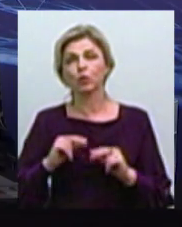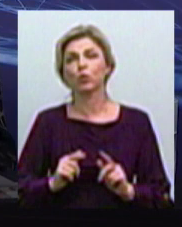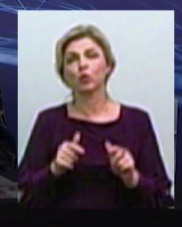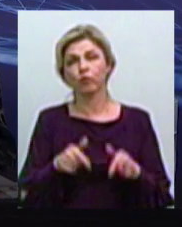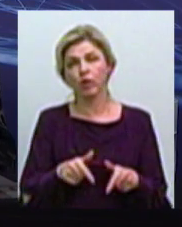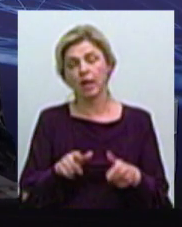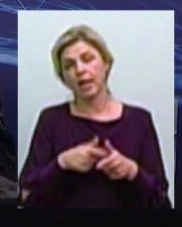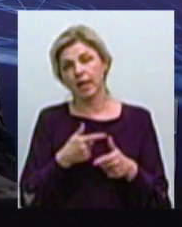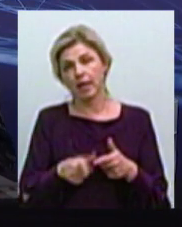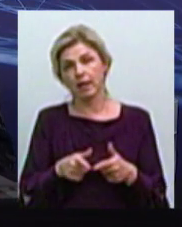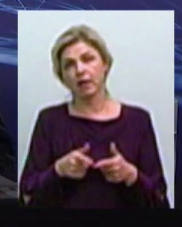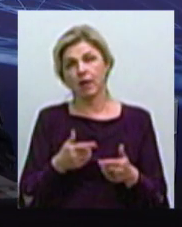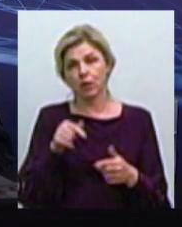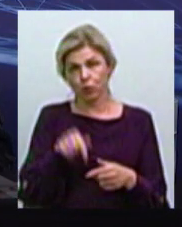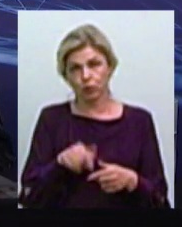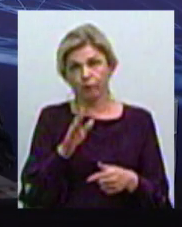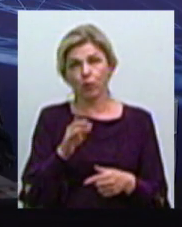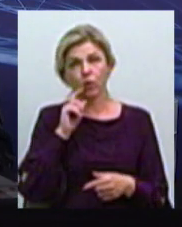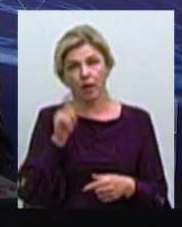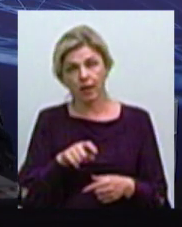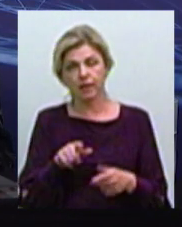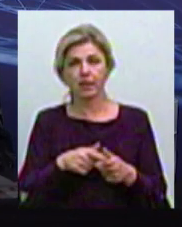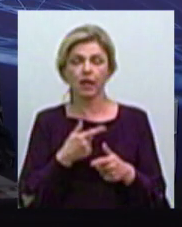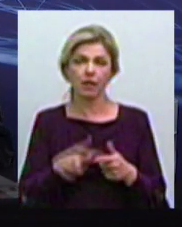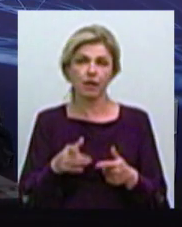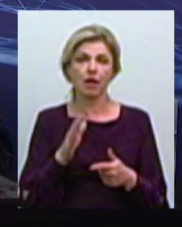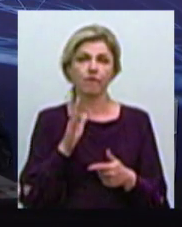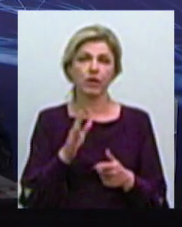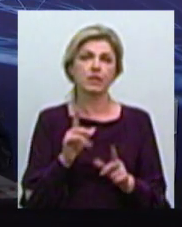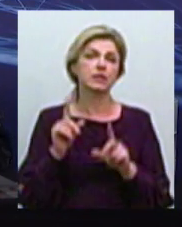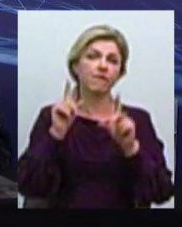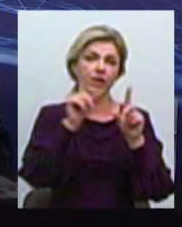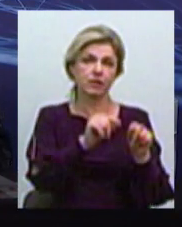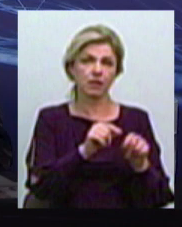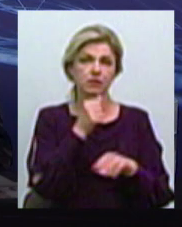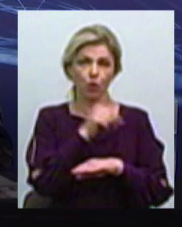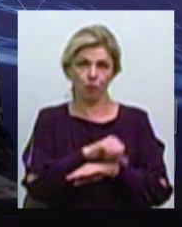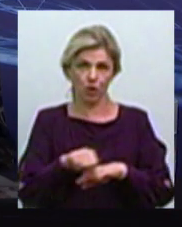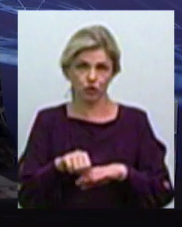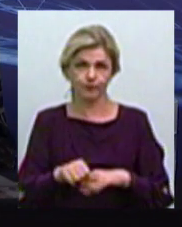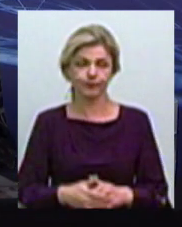оно предполагается здесь, в Украине, или оно предполагается с выездом за рубеж.